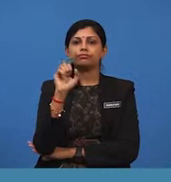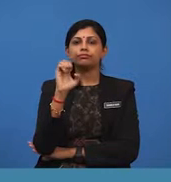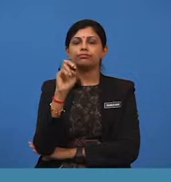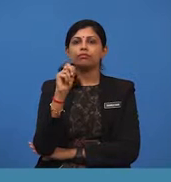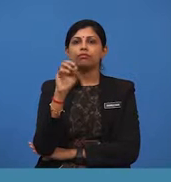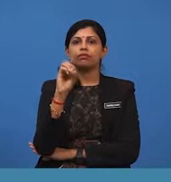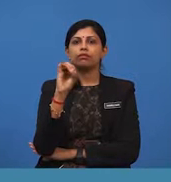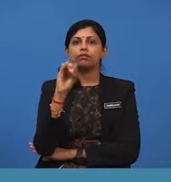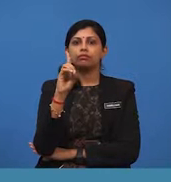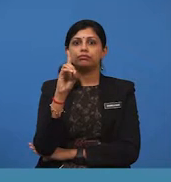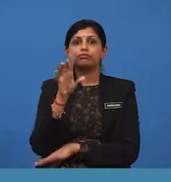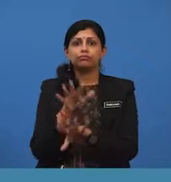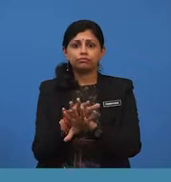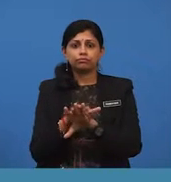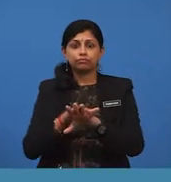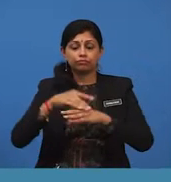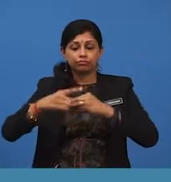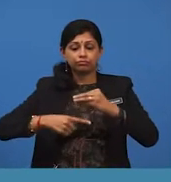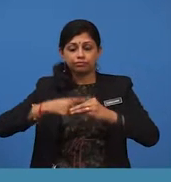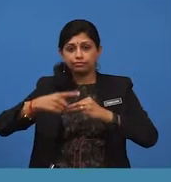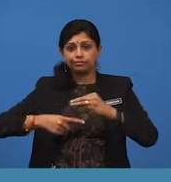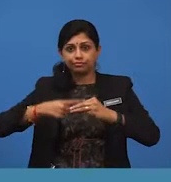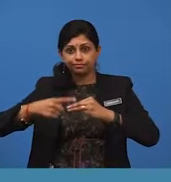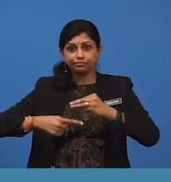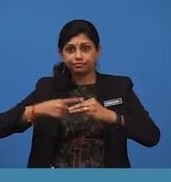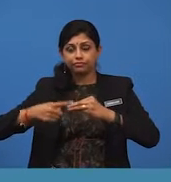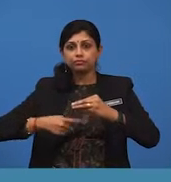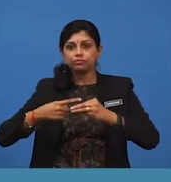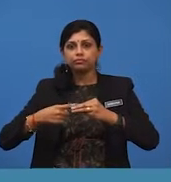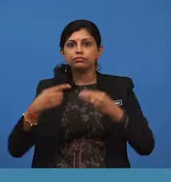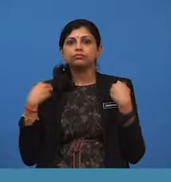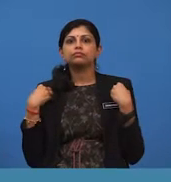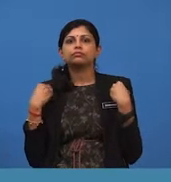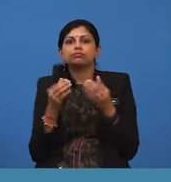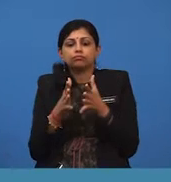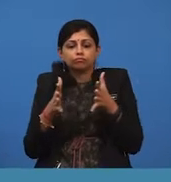banyak lilitan berupaya menghasilkan arus aruhan yang lebih besar.